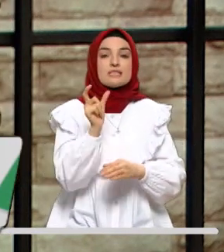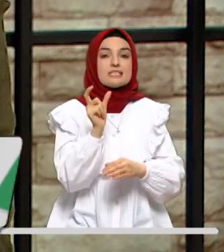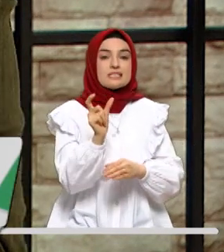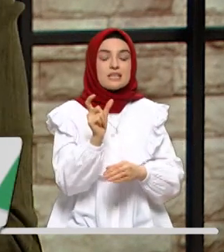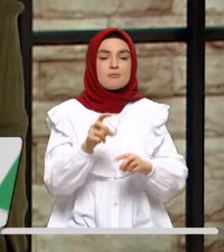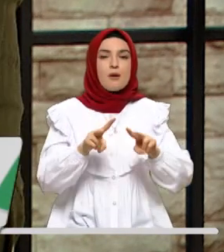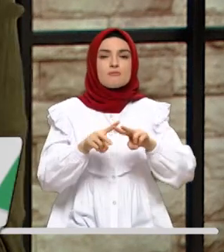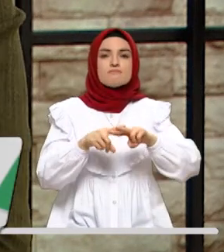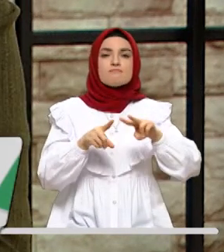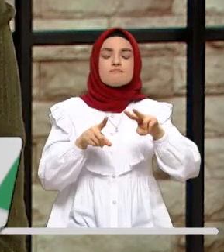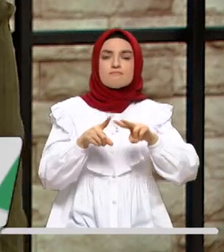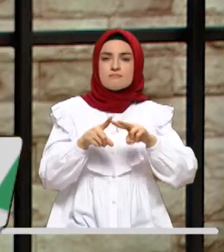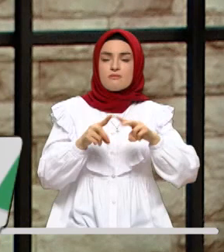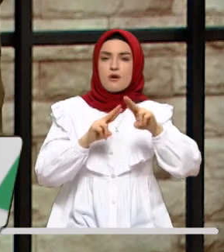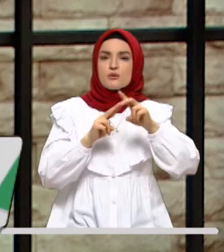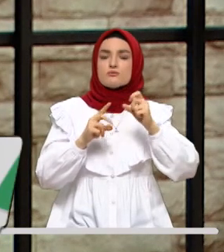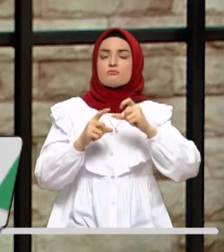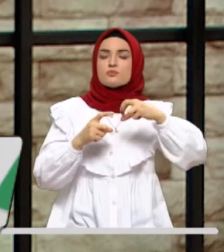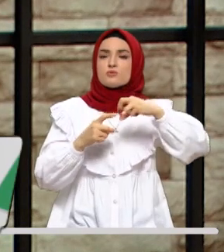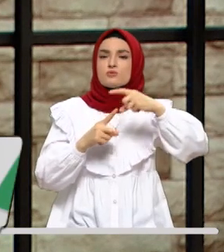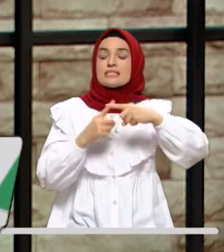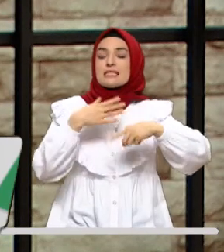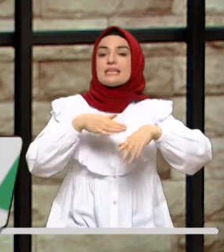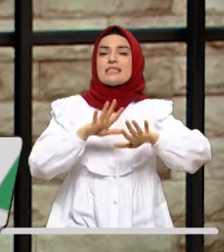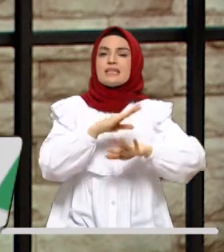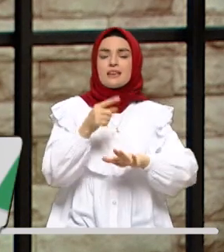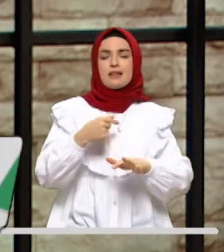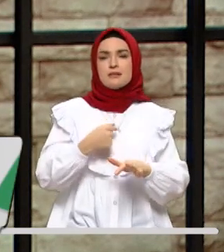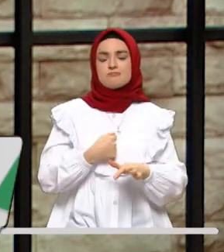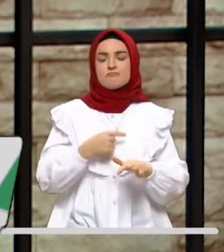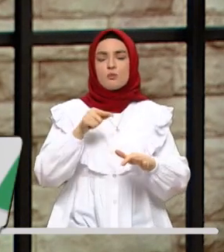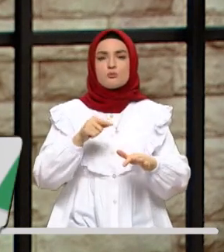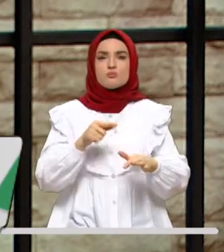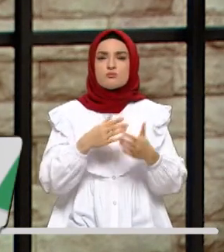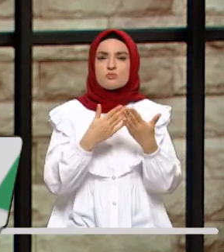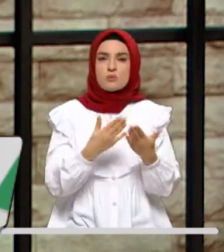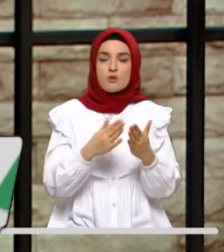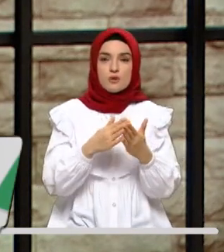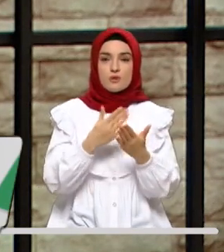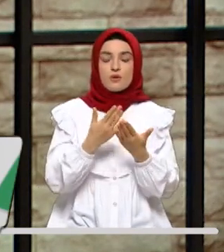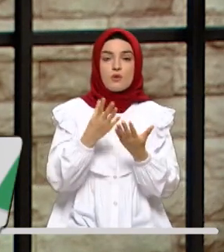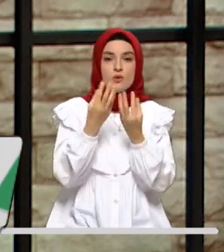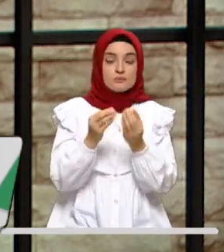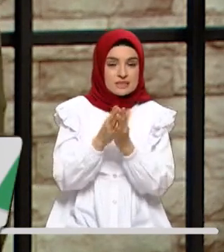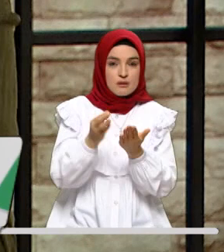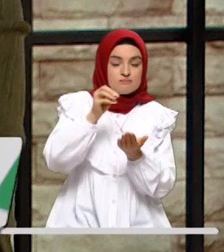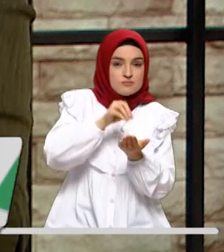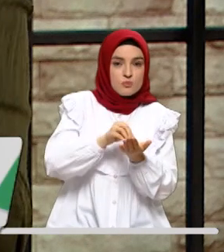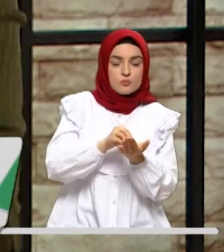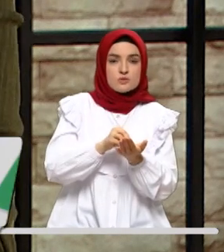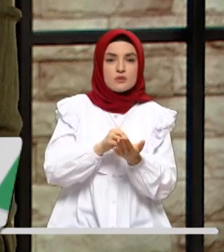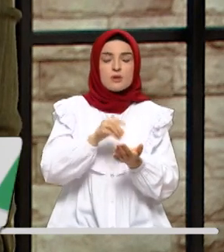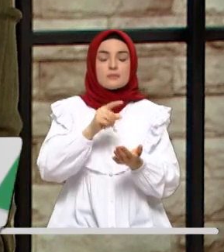defa Cengiz Aytmatov romanlarında Türk edebiyat literatürüne sokmuştur. Mankurt dinini,